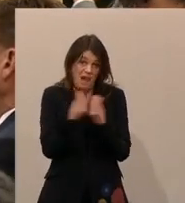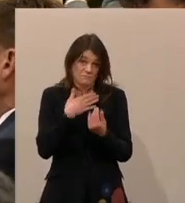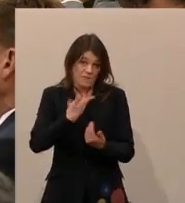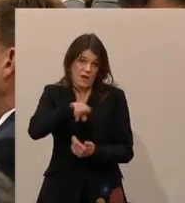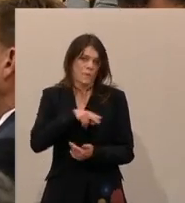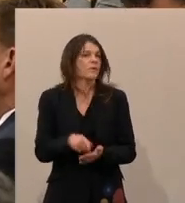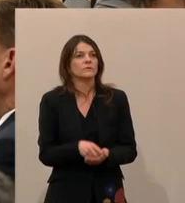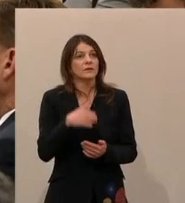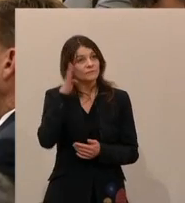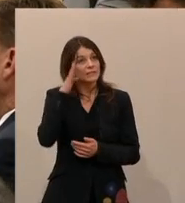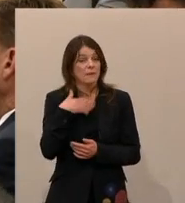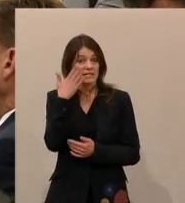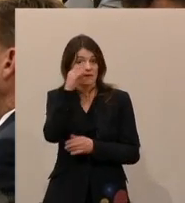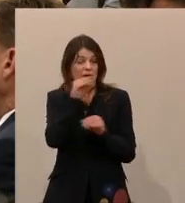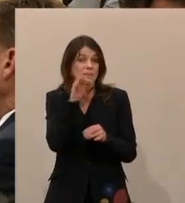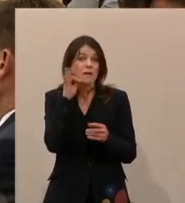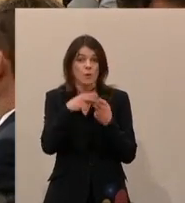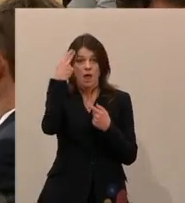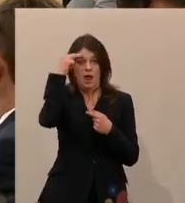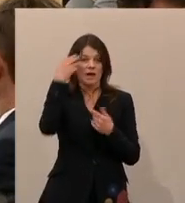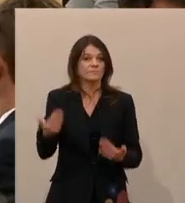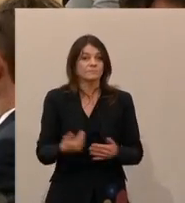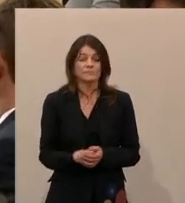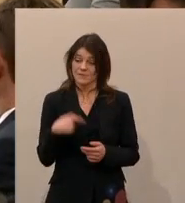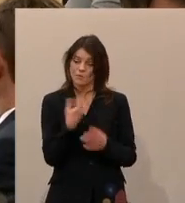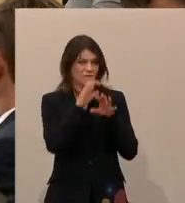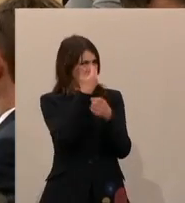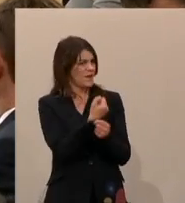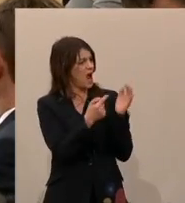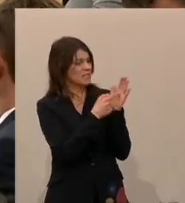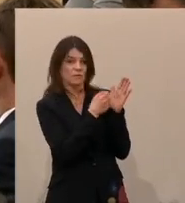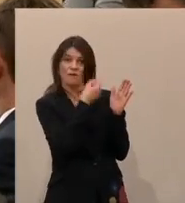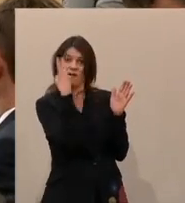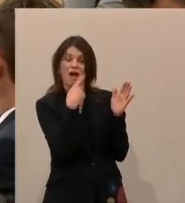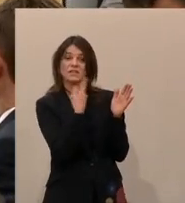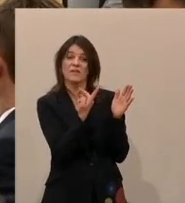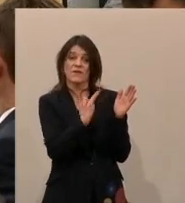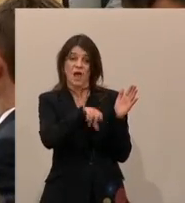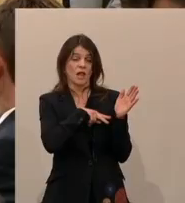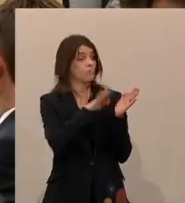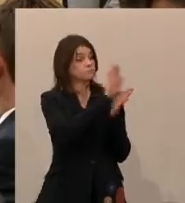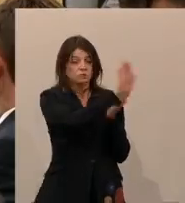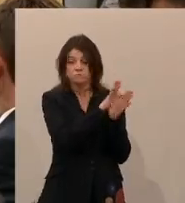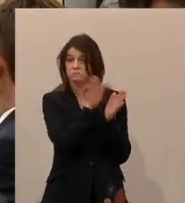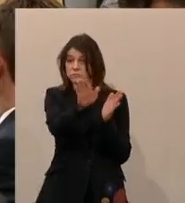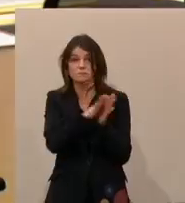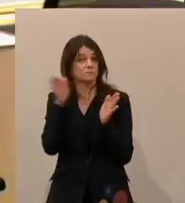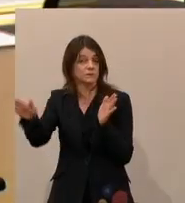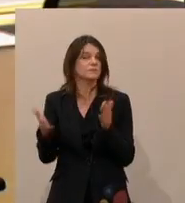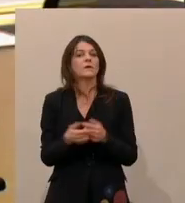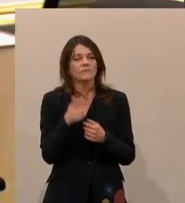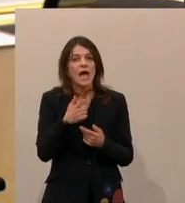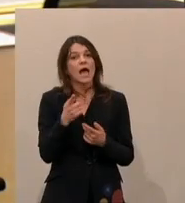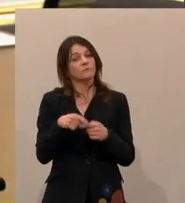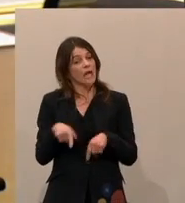wissen Sie, meine sehr geehrten Damen und Herren, in unserer Verfassung, da gibt es klare Zuständigkeiten. Und da ist es halt einmal so, dass